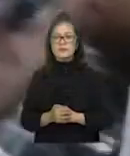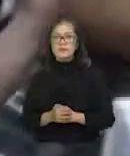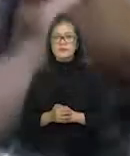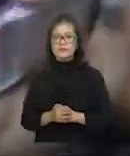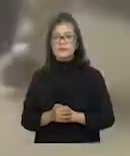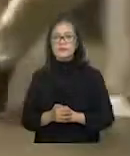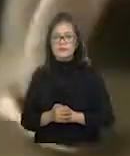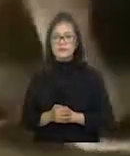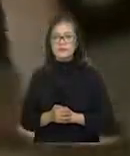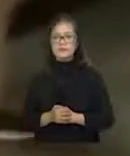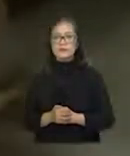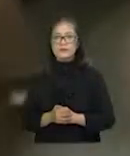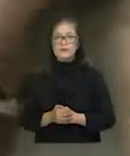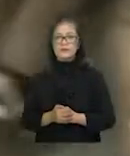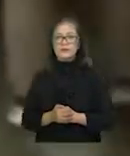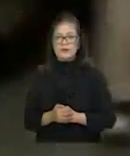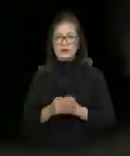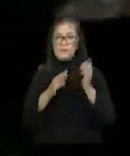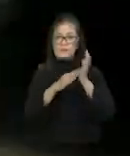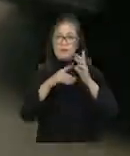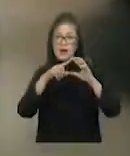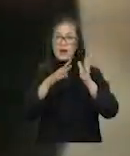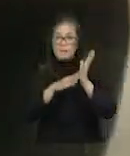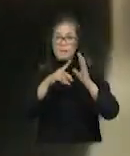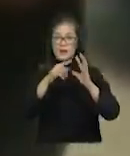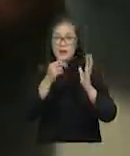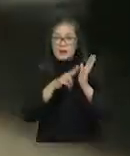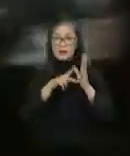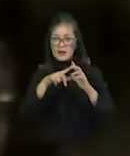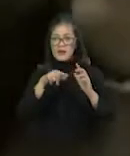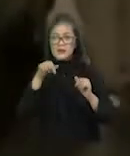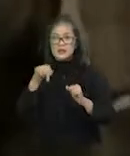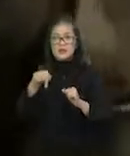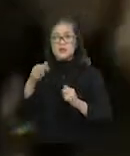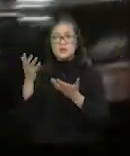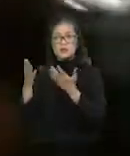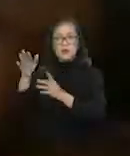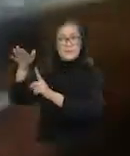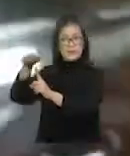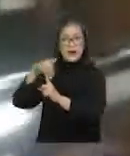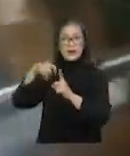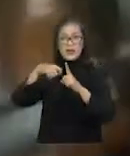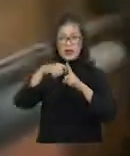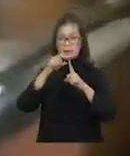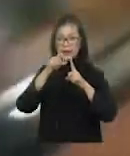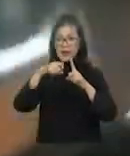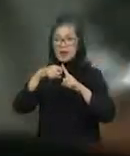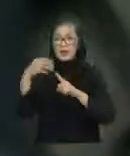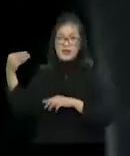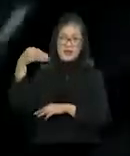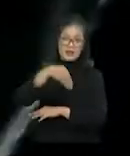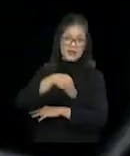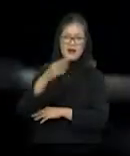Polri. Maming dianggap tidak kooperatif dengan mangkir dua kali dari pemanggilan KPK, yakni pada 14 dan 21